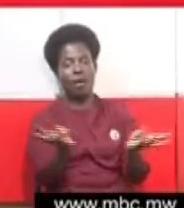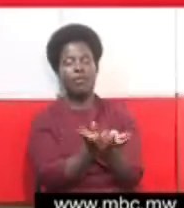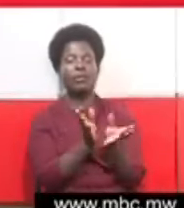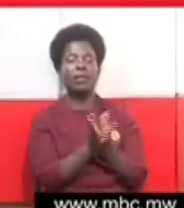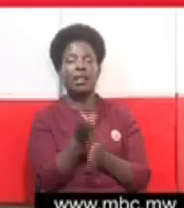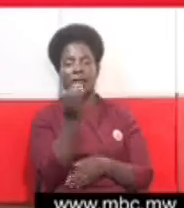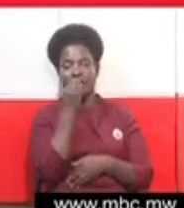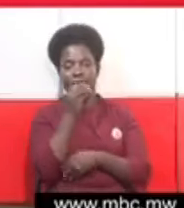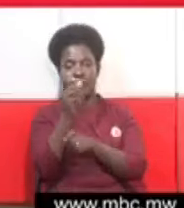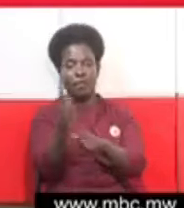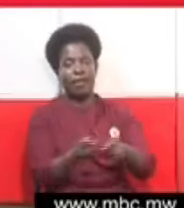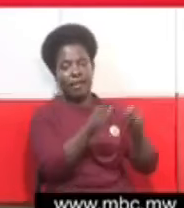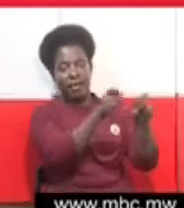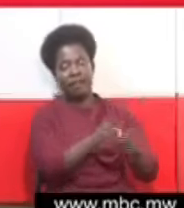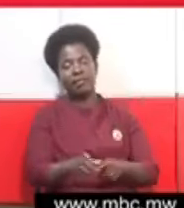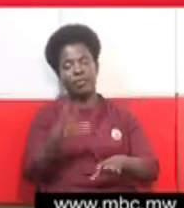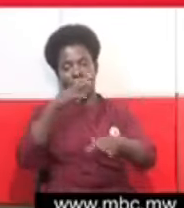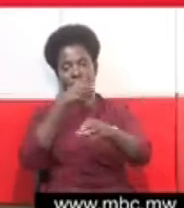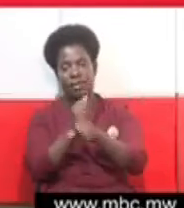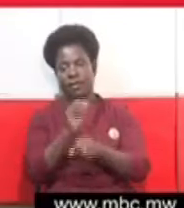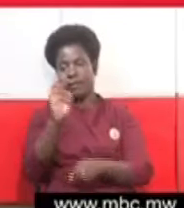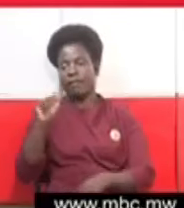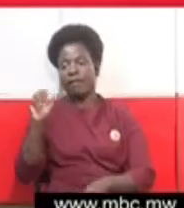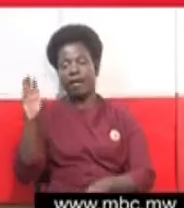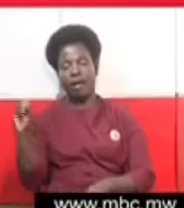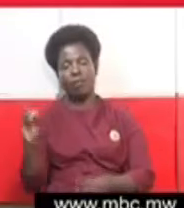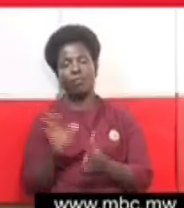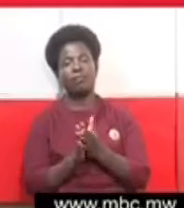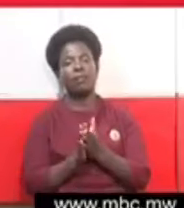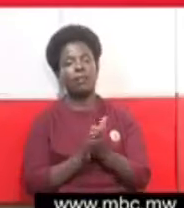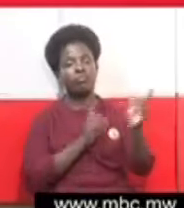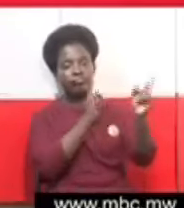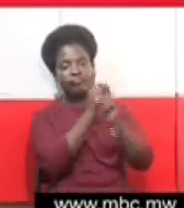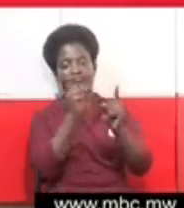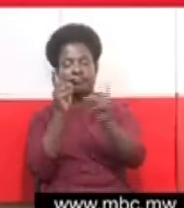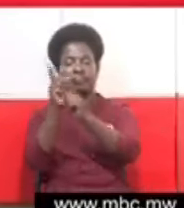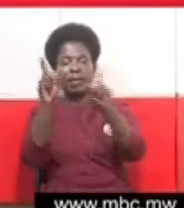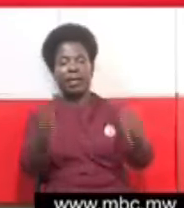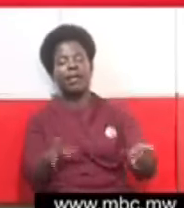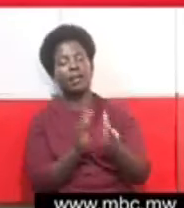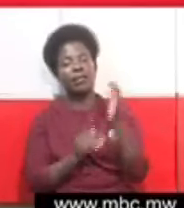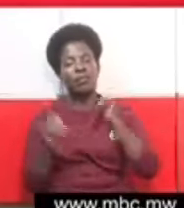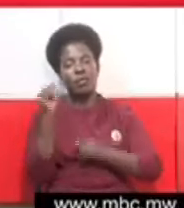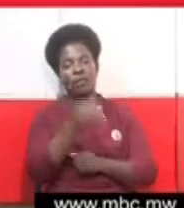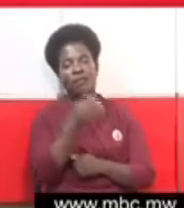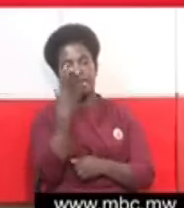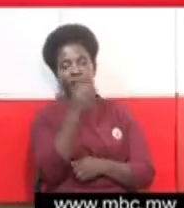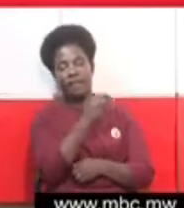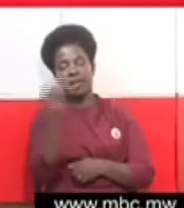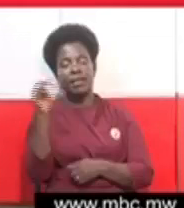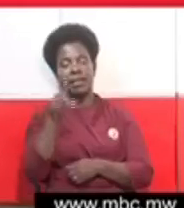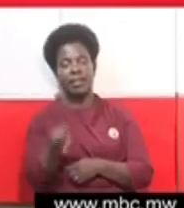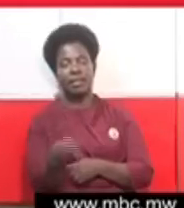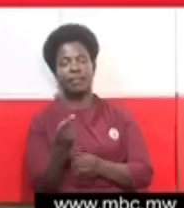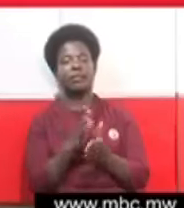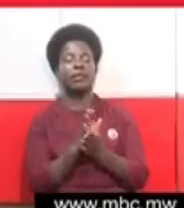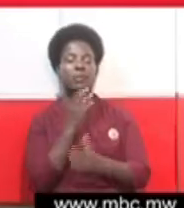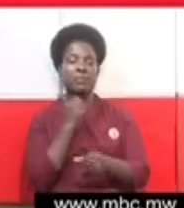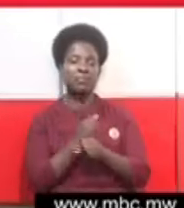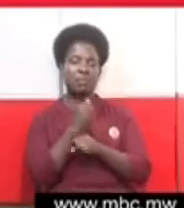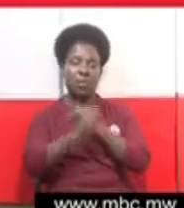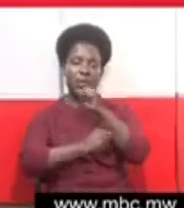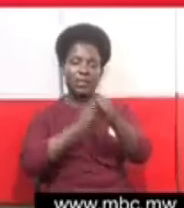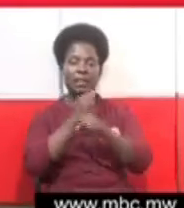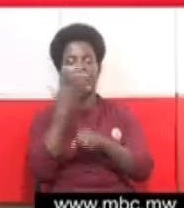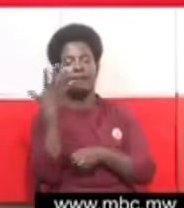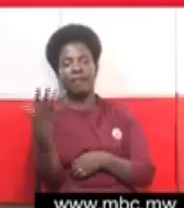and Agriculture Organization, FAO, lomwe lifikire anthu oposa 500,000 ndipo agwira ntchitoyi kwa zaka